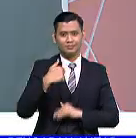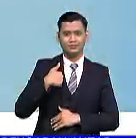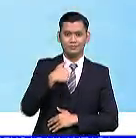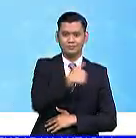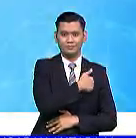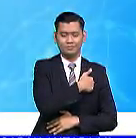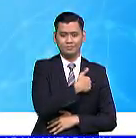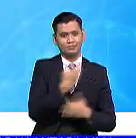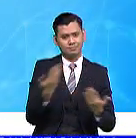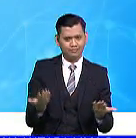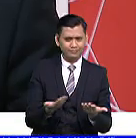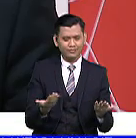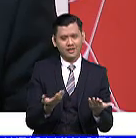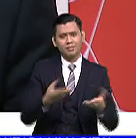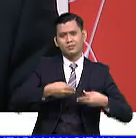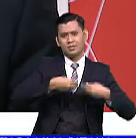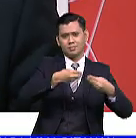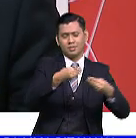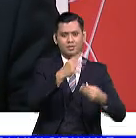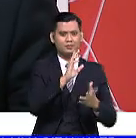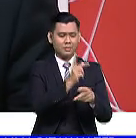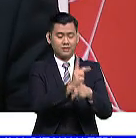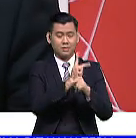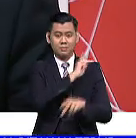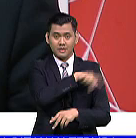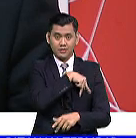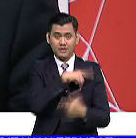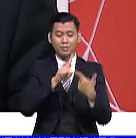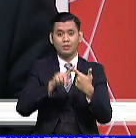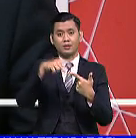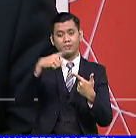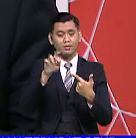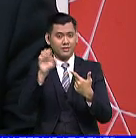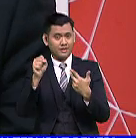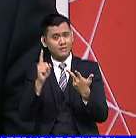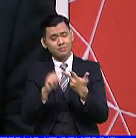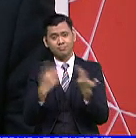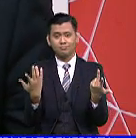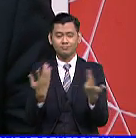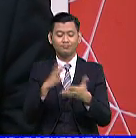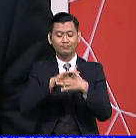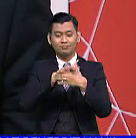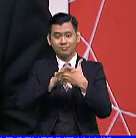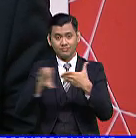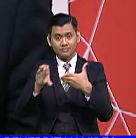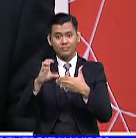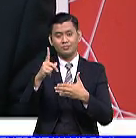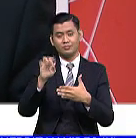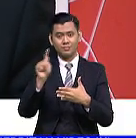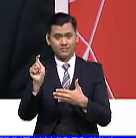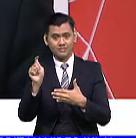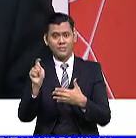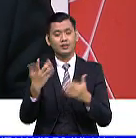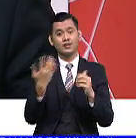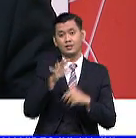ar-rahnu pepaya pribadi atau kendaraan kita punya Pique seeno adalah ke dekat sekitar lima produk minyak bikin